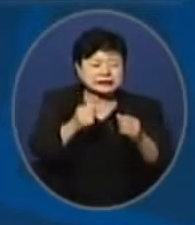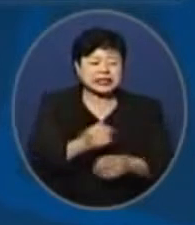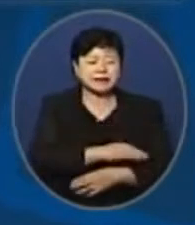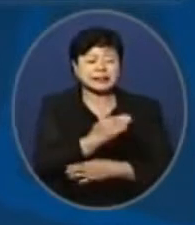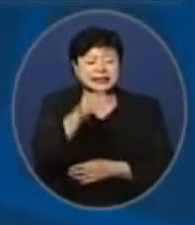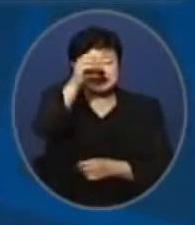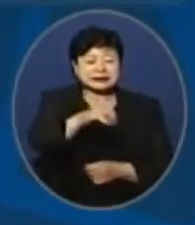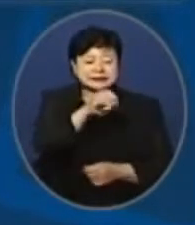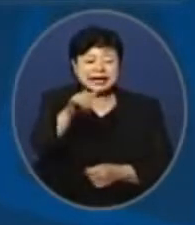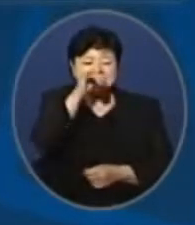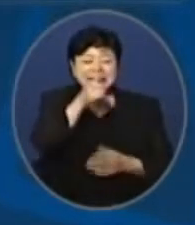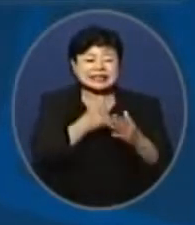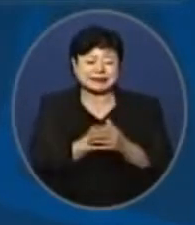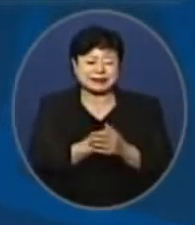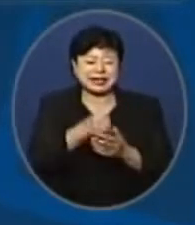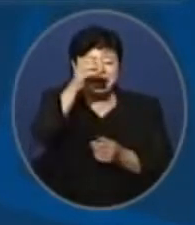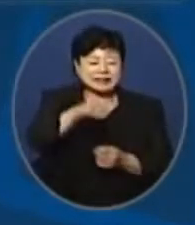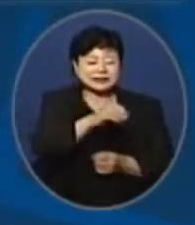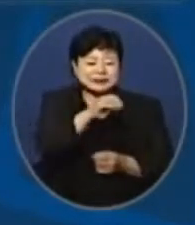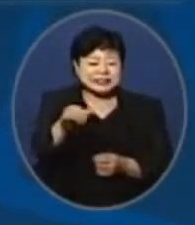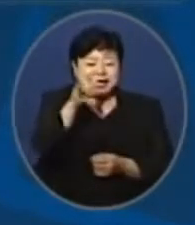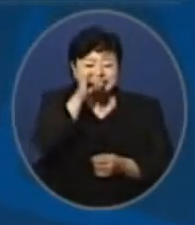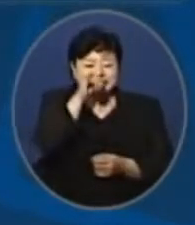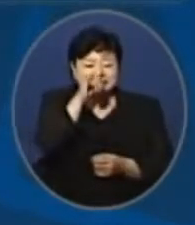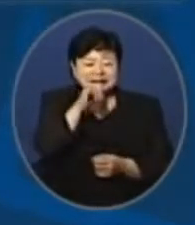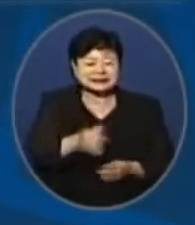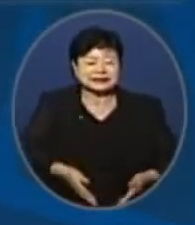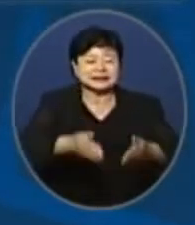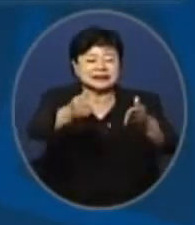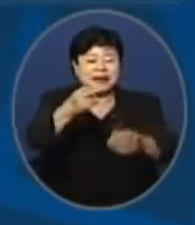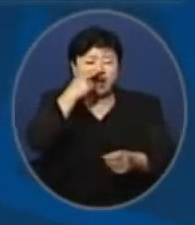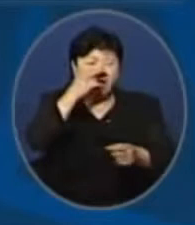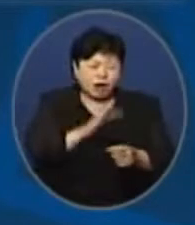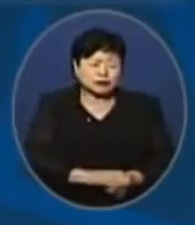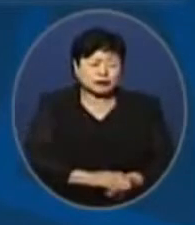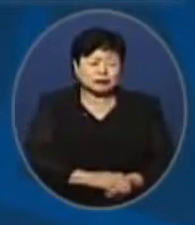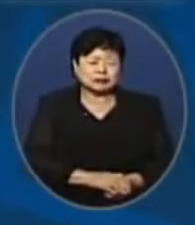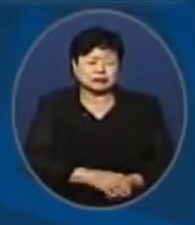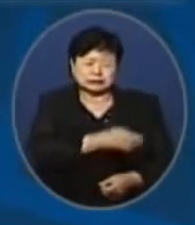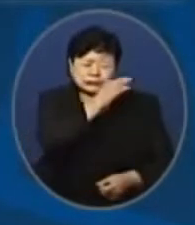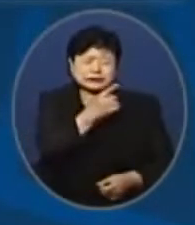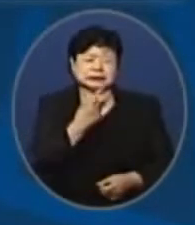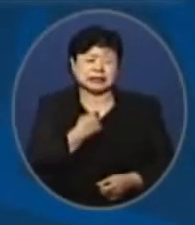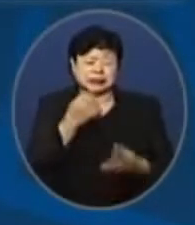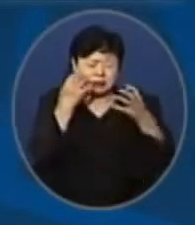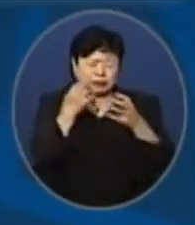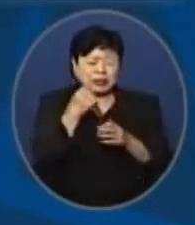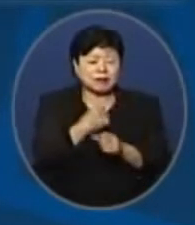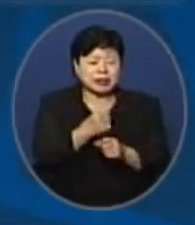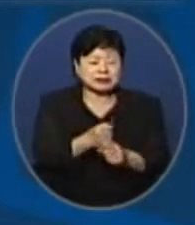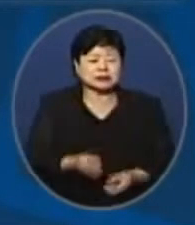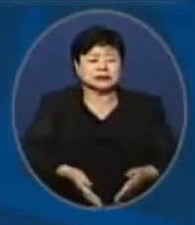빛나는 십자가가 있었습니다. 십자가가 있습니다. 십자가 길은 억울함과 모욕과 고난으로